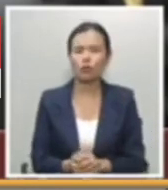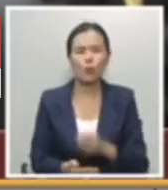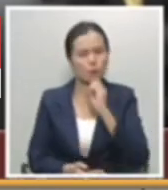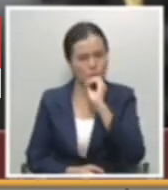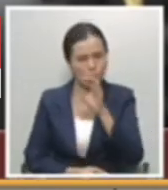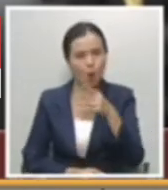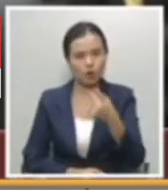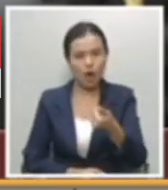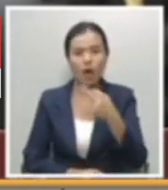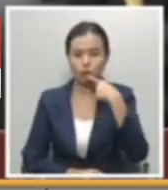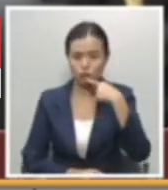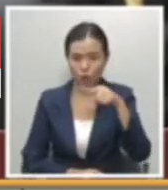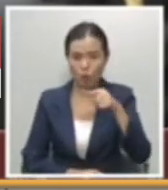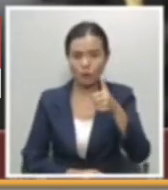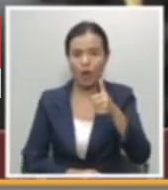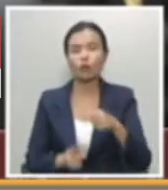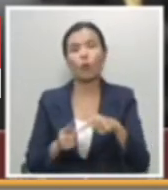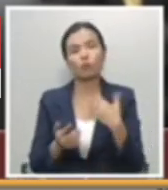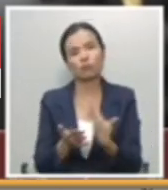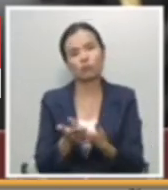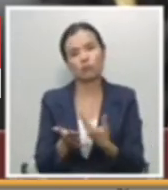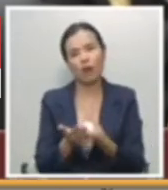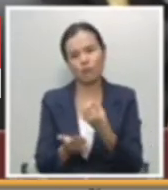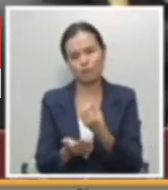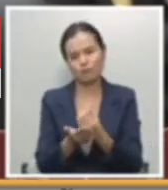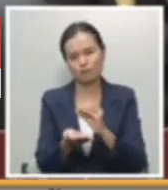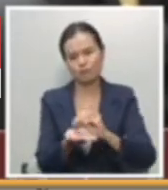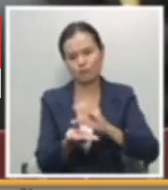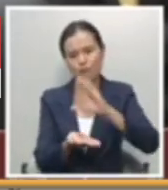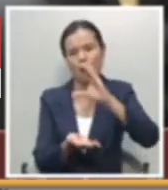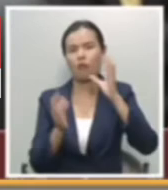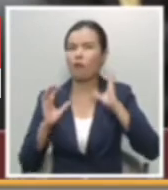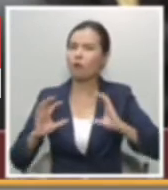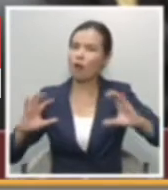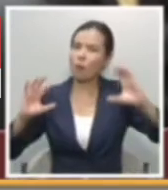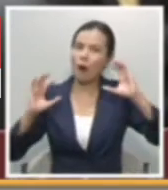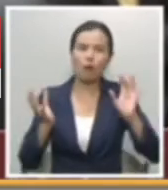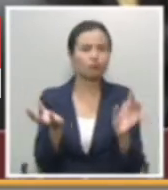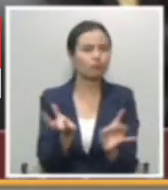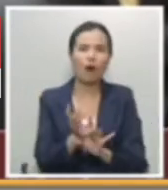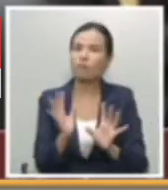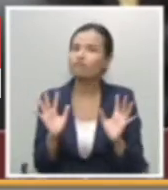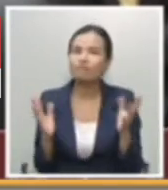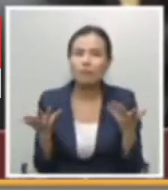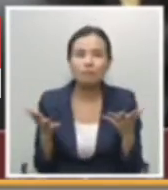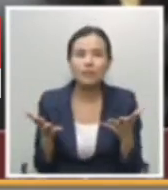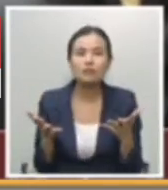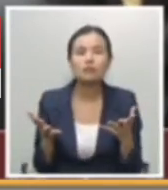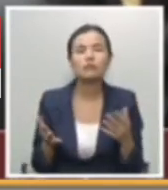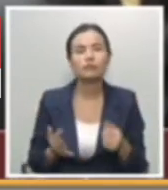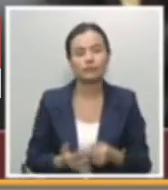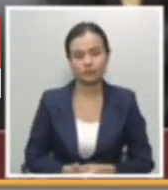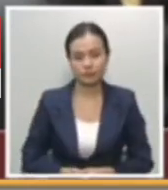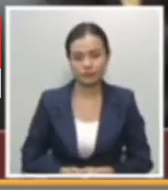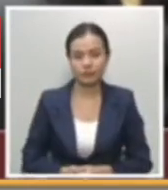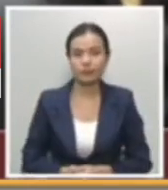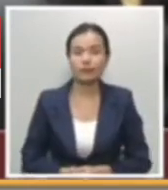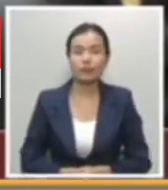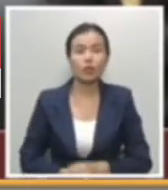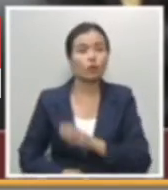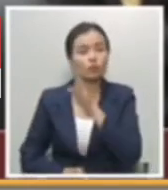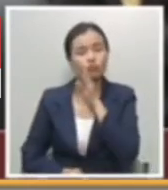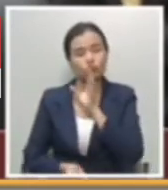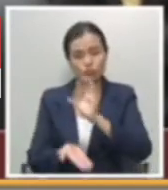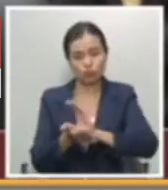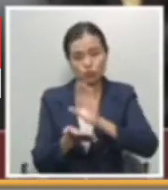าการใช้เงินมหาศาลของรัฐบาลเป็นไปอย่างด้อยประสิทธิภาพหากใช้งบประม